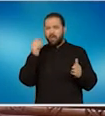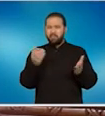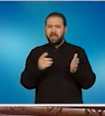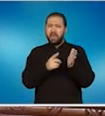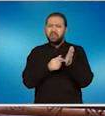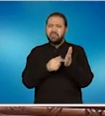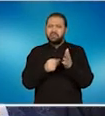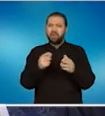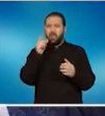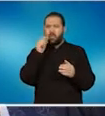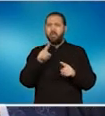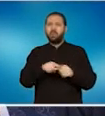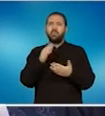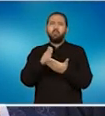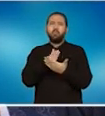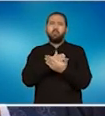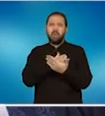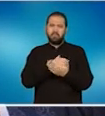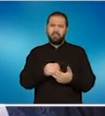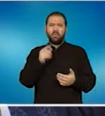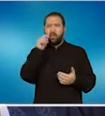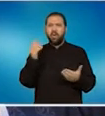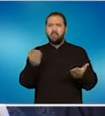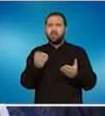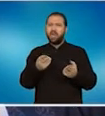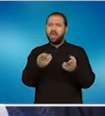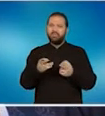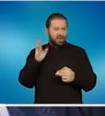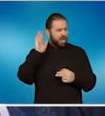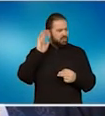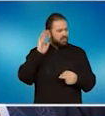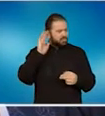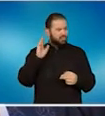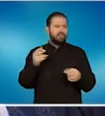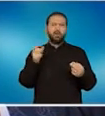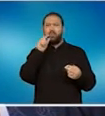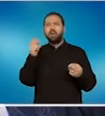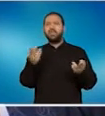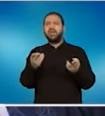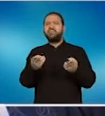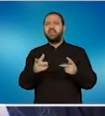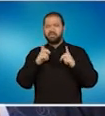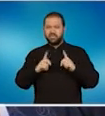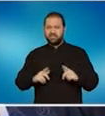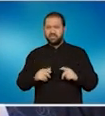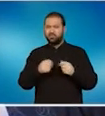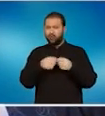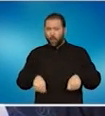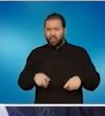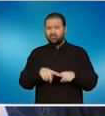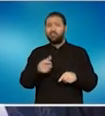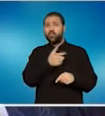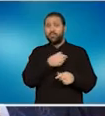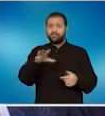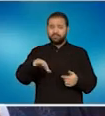cerșetori, oameni cu probleme, tot felul, toate speciile, toată fauna aceasta